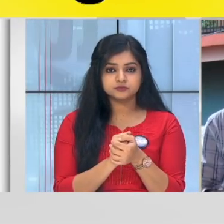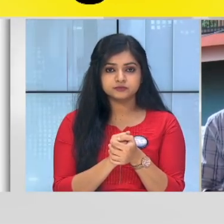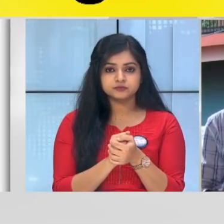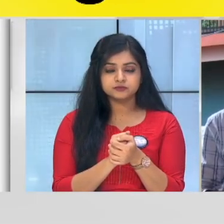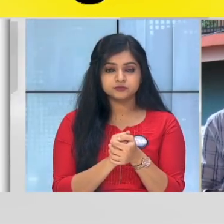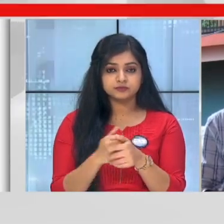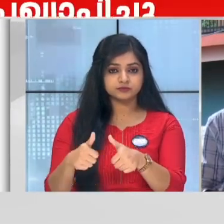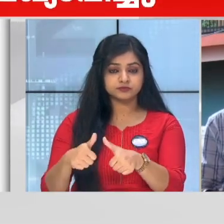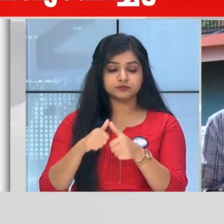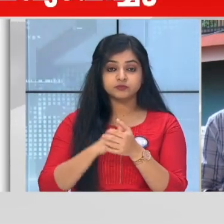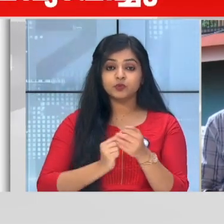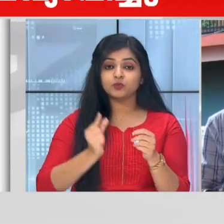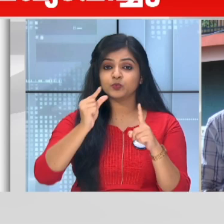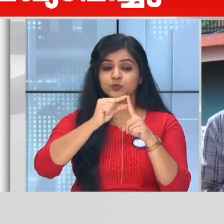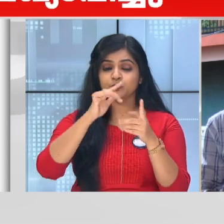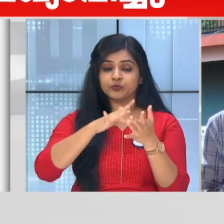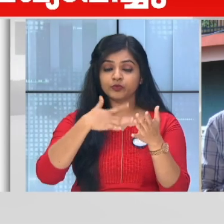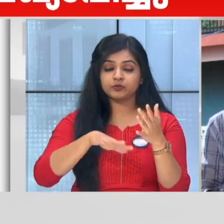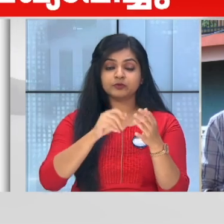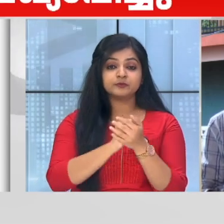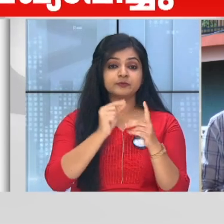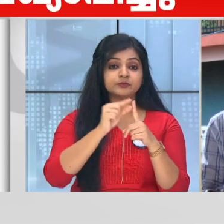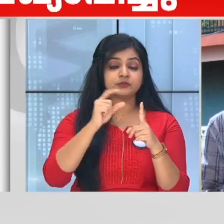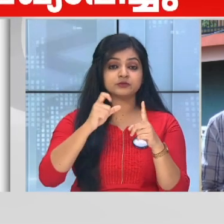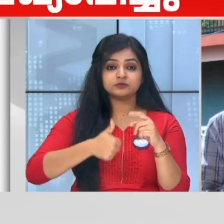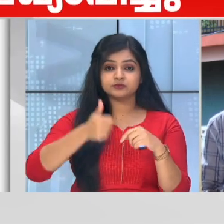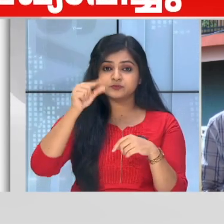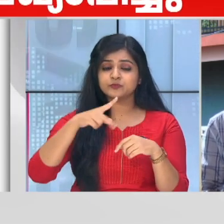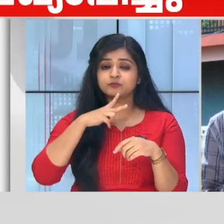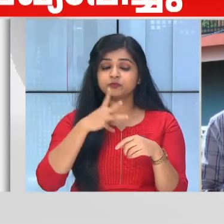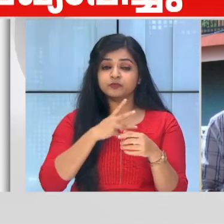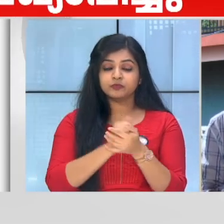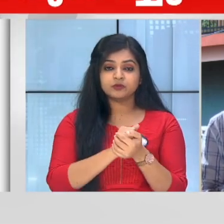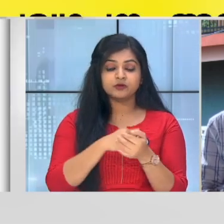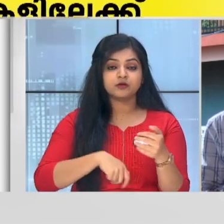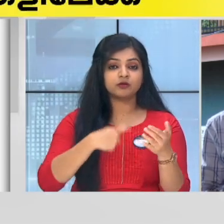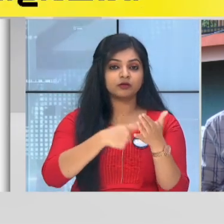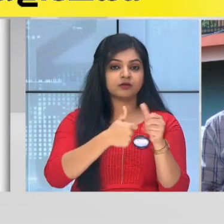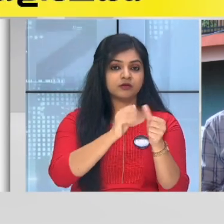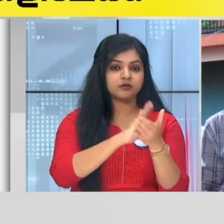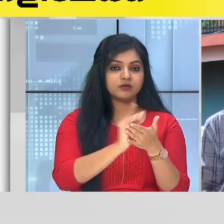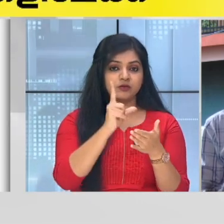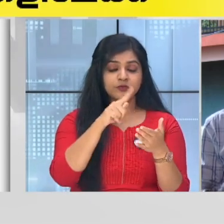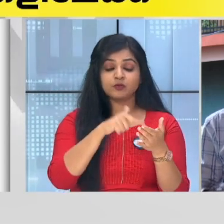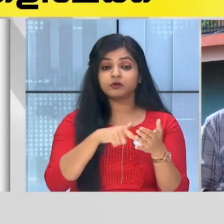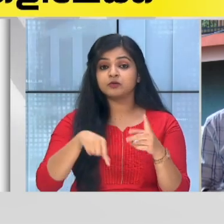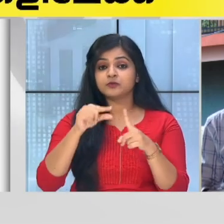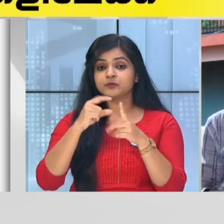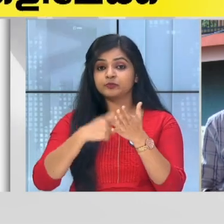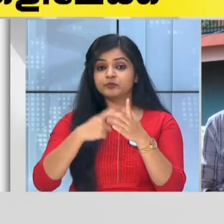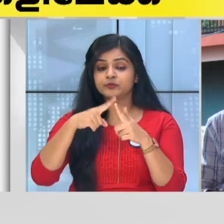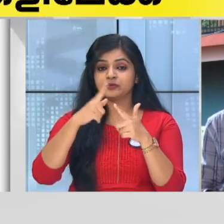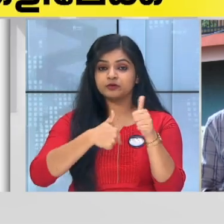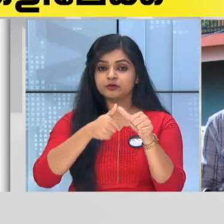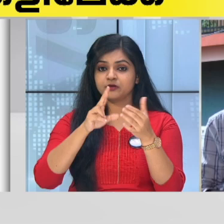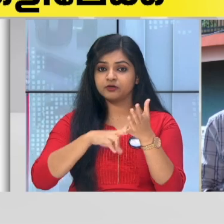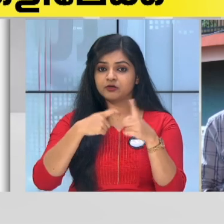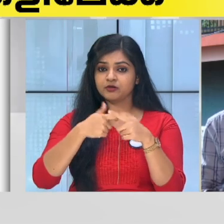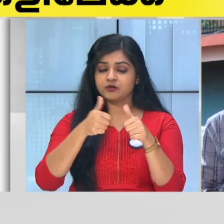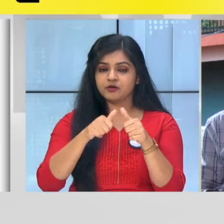പ്രവിധ, ഉത്തർപ്രദേശിലെ PCC അധ്യക്ഷൻ ഇന്നും വ്യക്തമാക്കിയത് ഇരു നേതാക്കൾ, അതായത് രാഹുൽ ഗാന്ധി അമേഠിയിലും പ്രിയങ്ക ഗാന്ധി റായ്ബറയിലും മത്സരിക്കുമെന്നാണ് പ്രതീക്ഷ